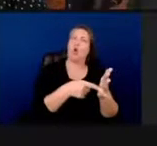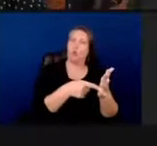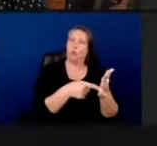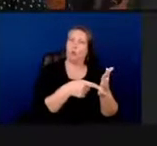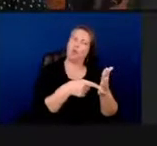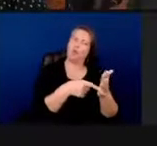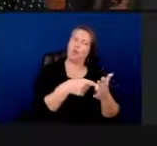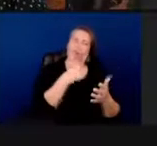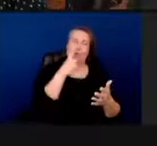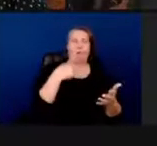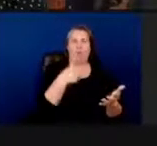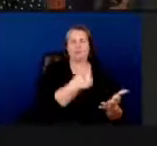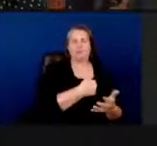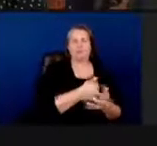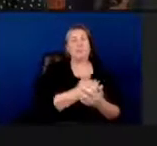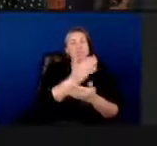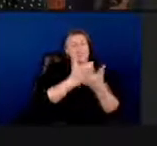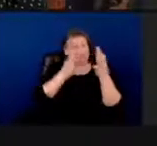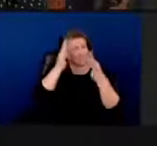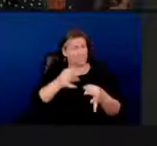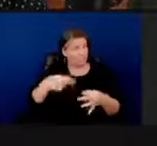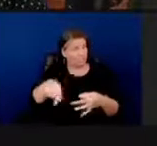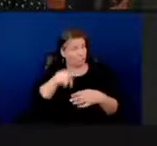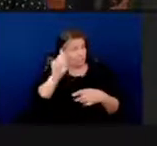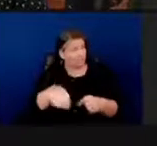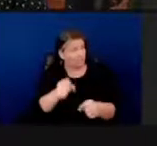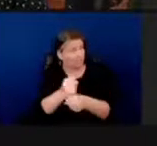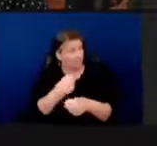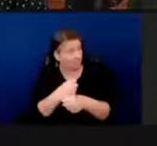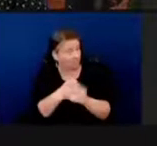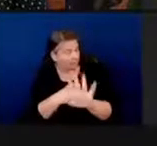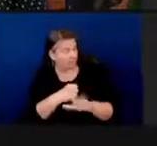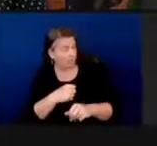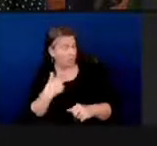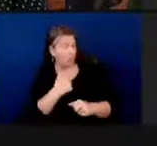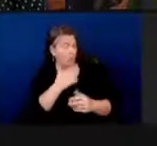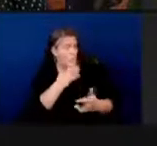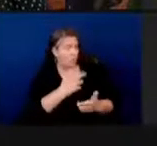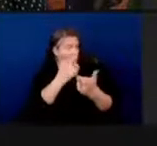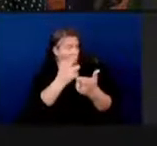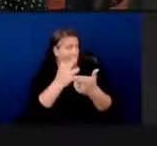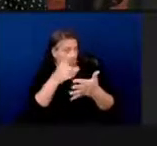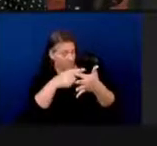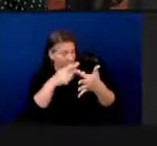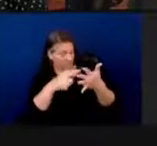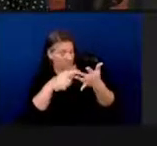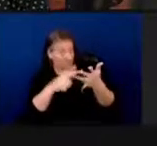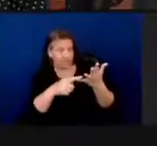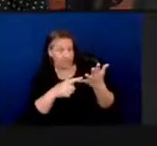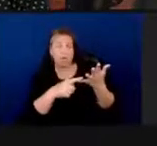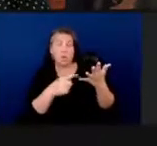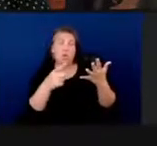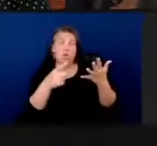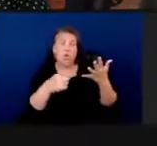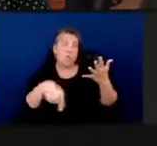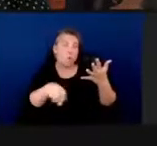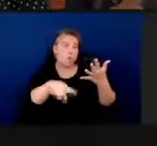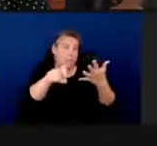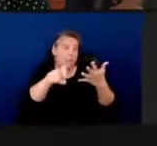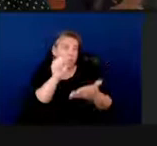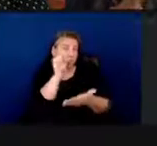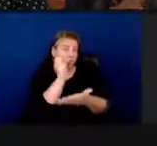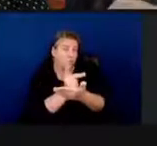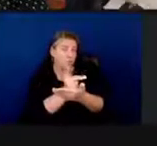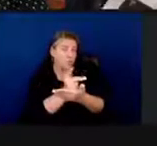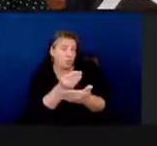tunafanya. Maamuzi machache ambayo lazima muyafanye, tutawaletea mapendekezo. Kwanza kabisa